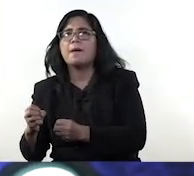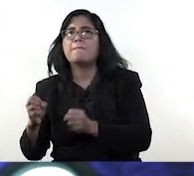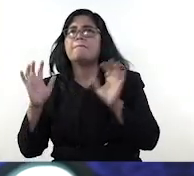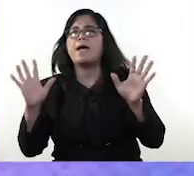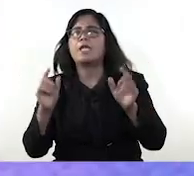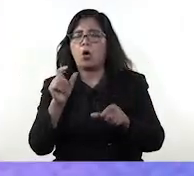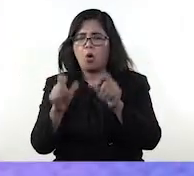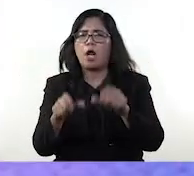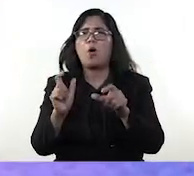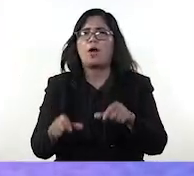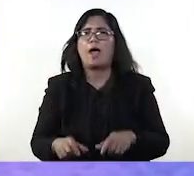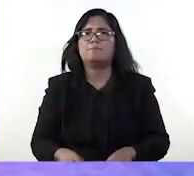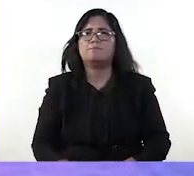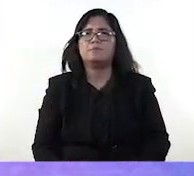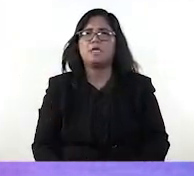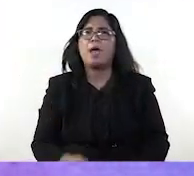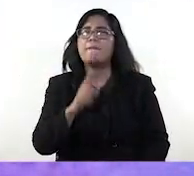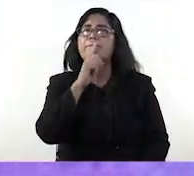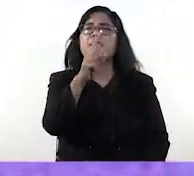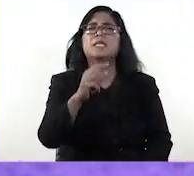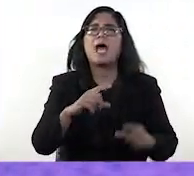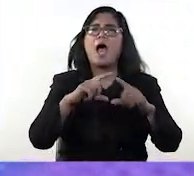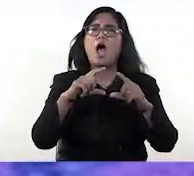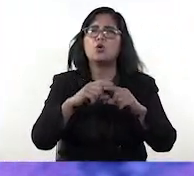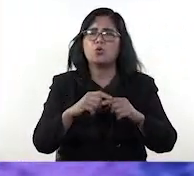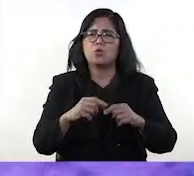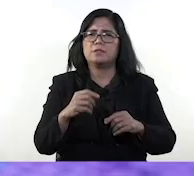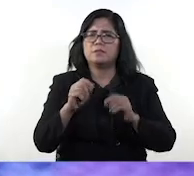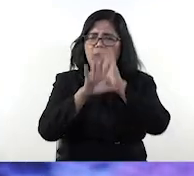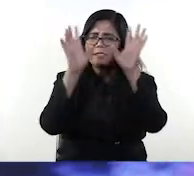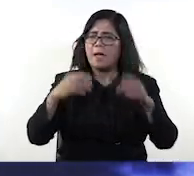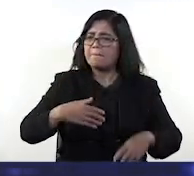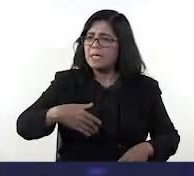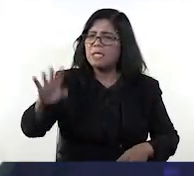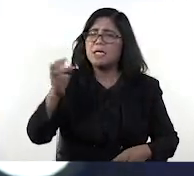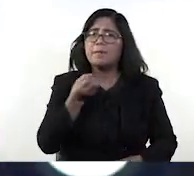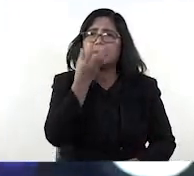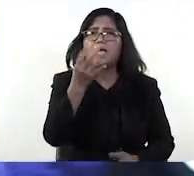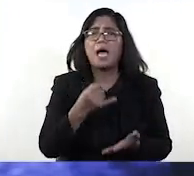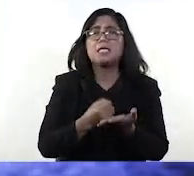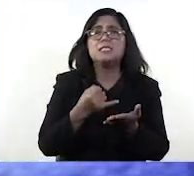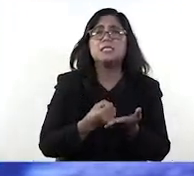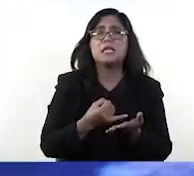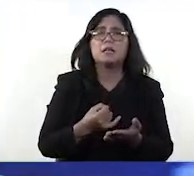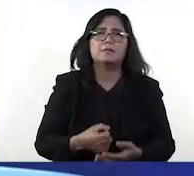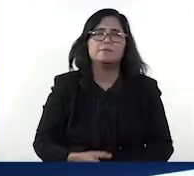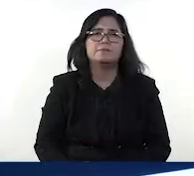Hai dan amanat Agung juga jelas pergi beritakan Injil